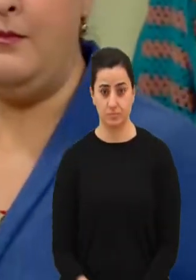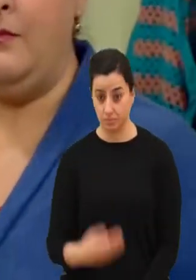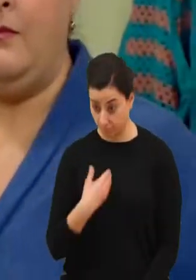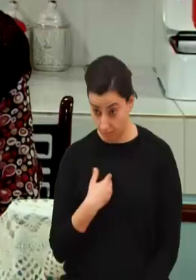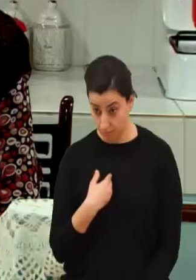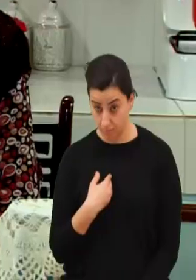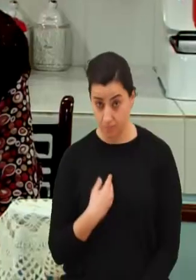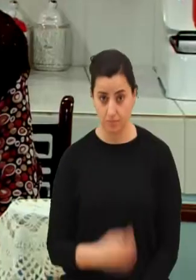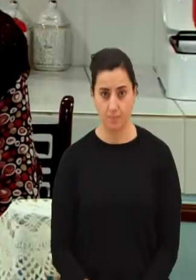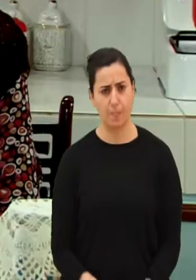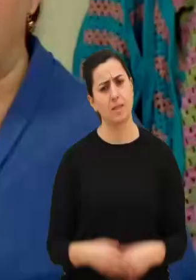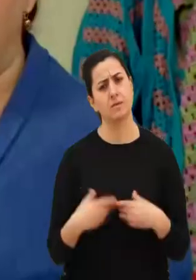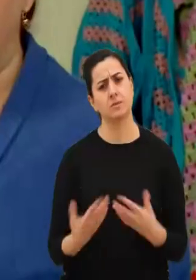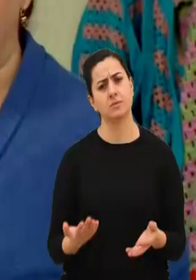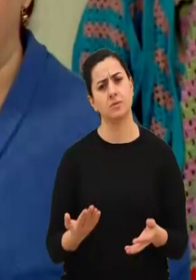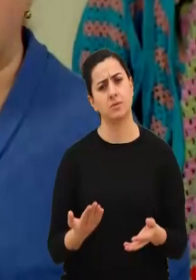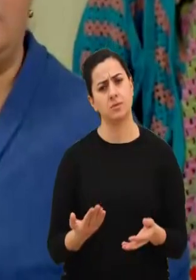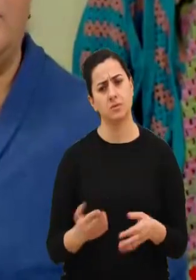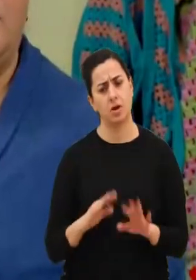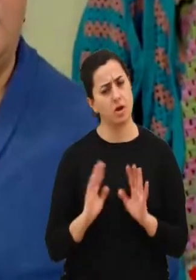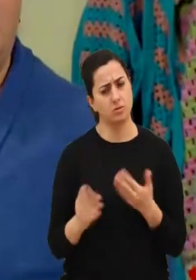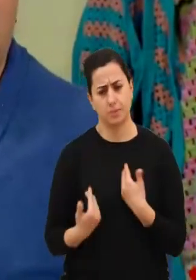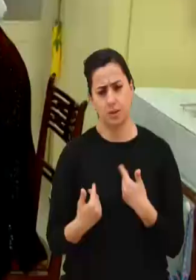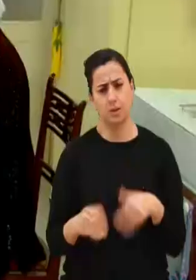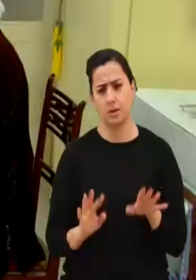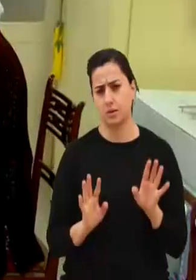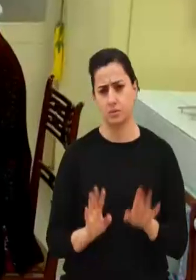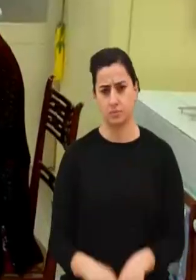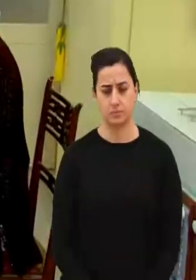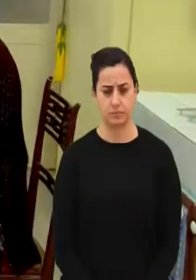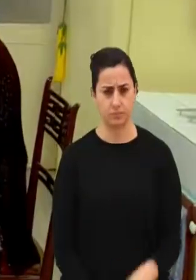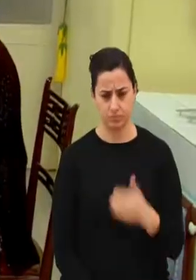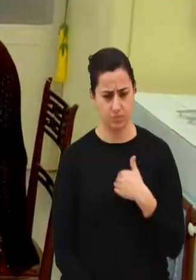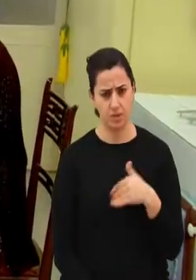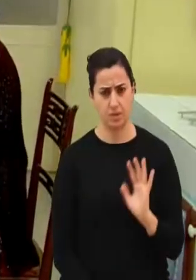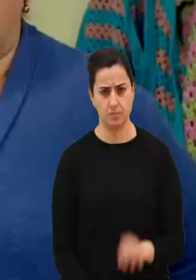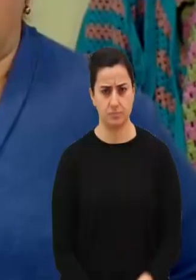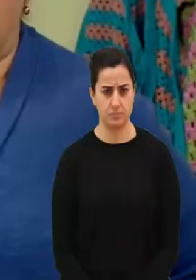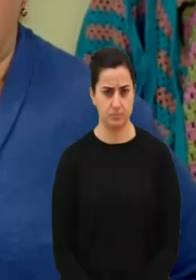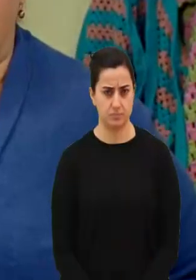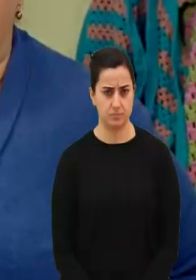Ben mi? Ay, ne alakası var? Değildim yani ben.